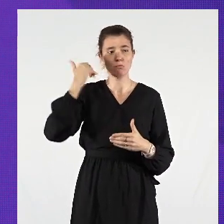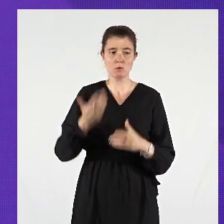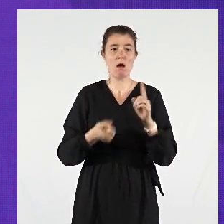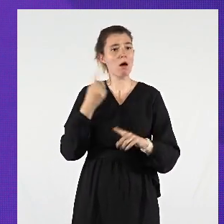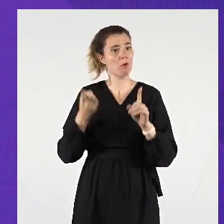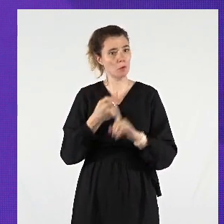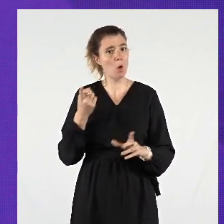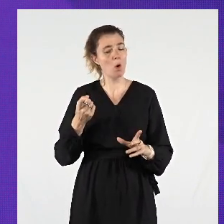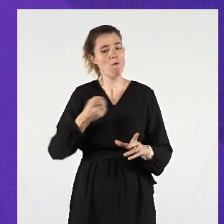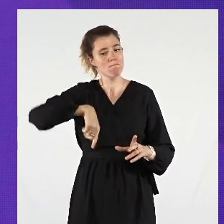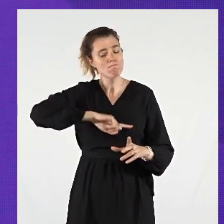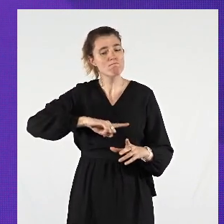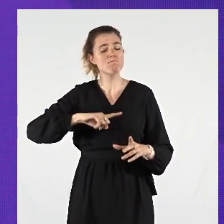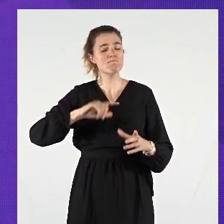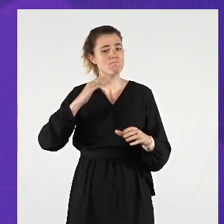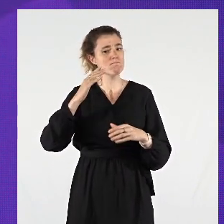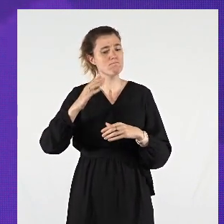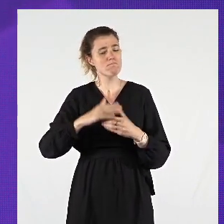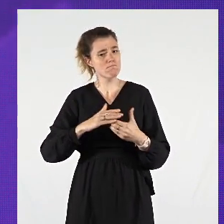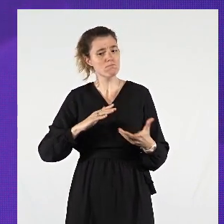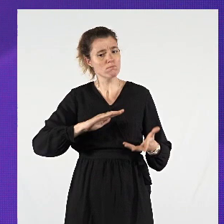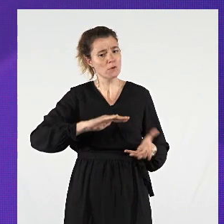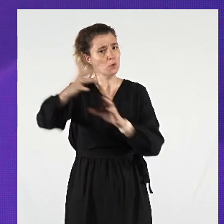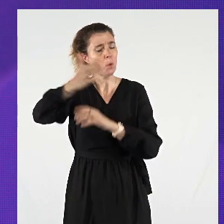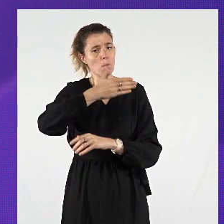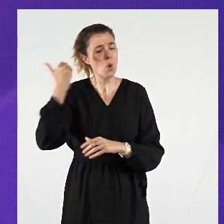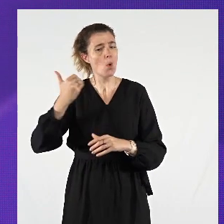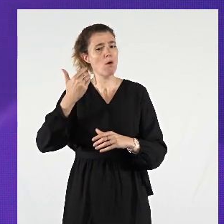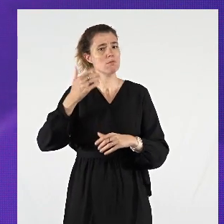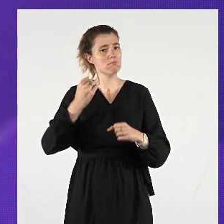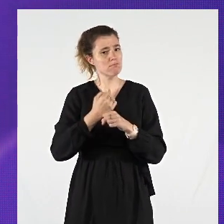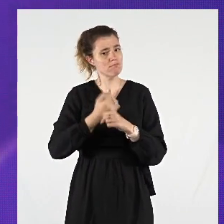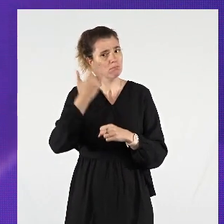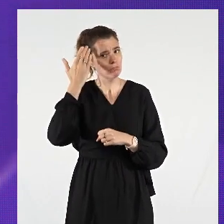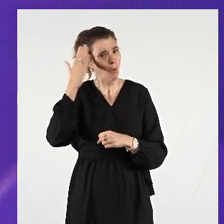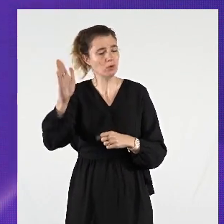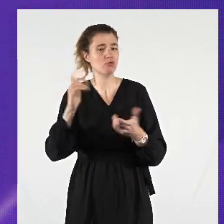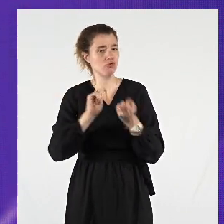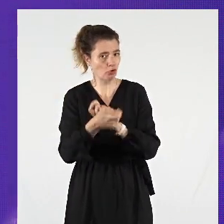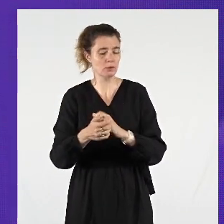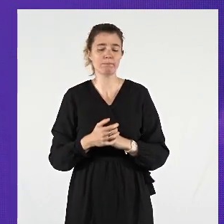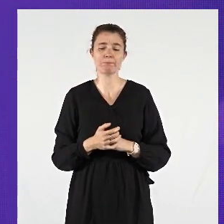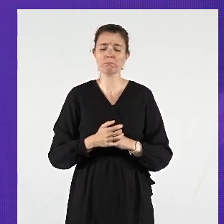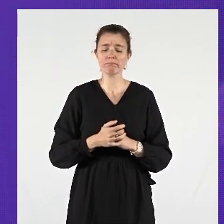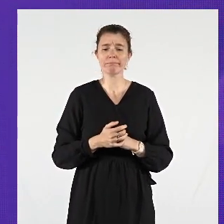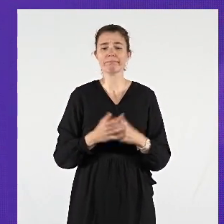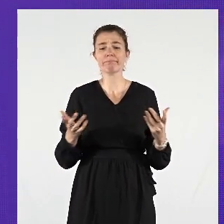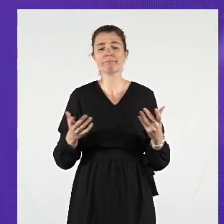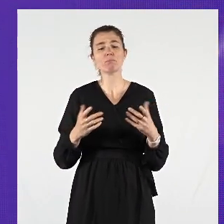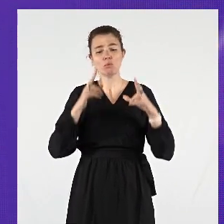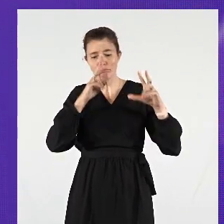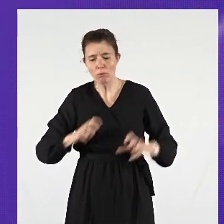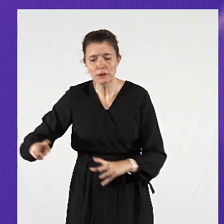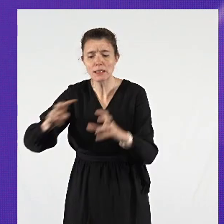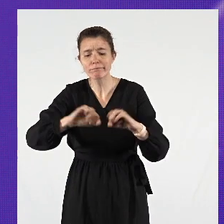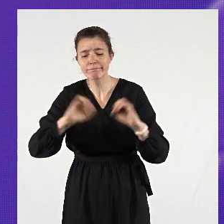savoir faire mieux, de savoir faire différemment à l'avenir. Alors, quelques éléments d'analyse de notre enquête de terrain. Tout